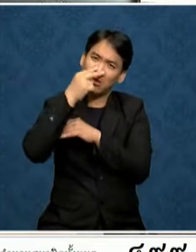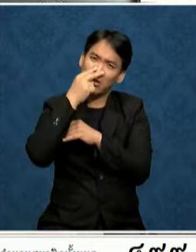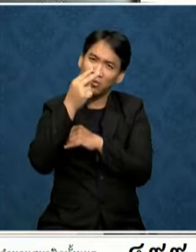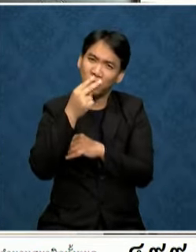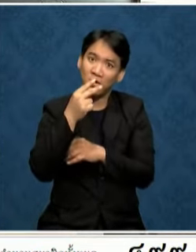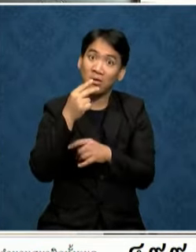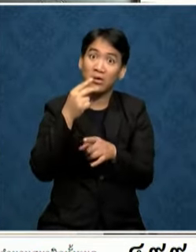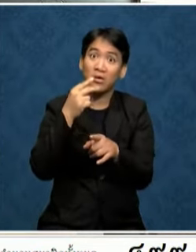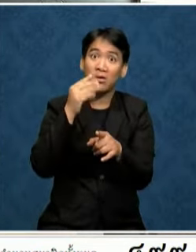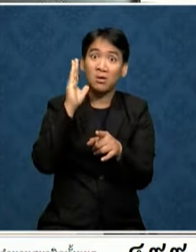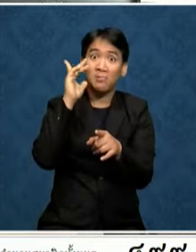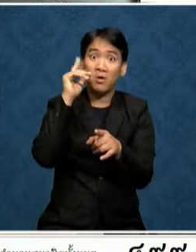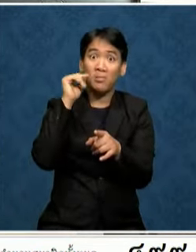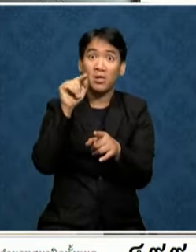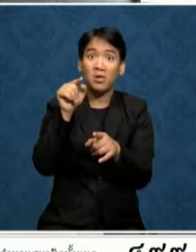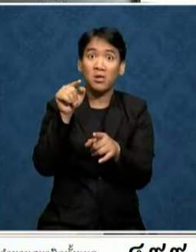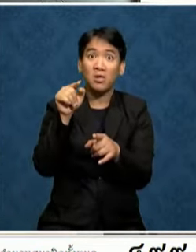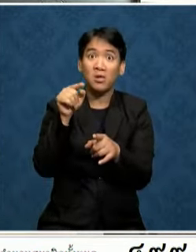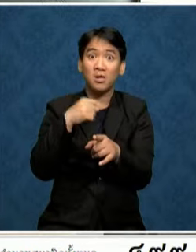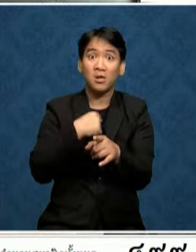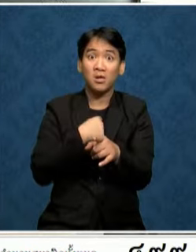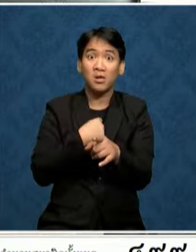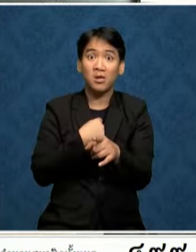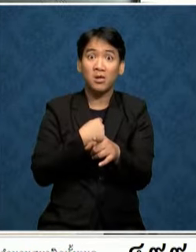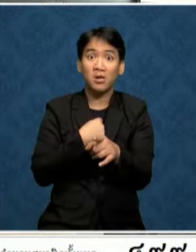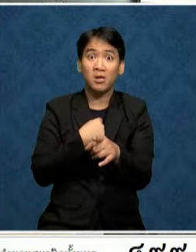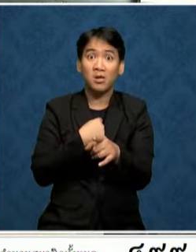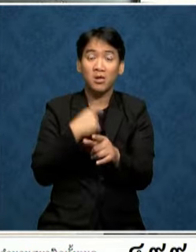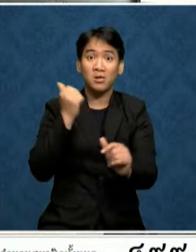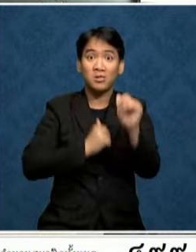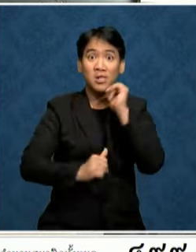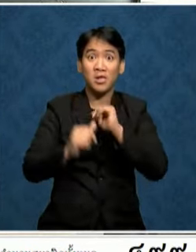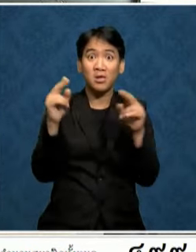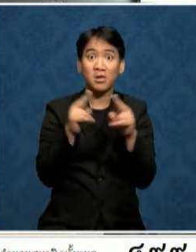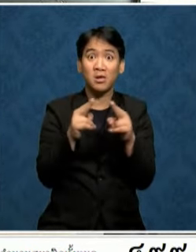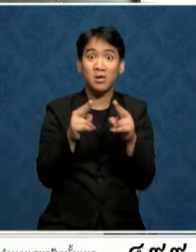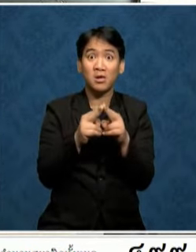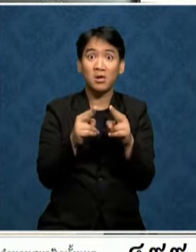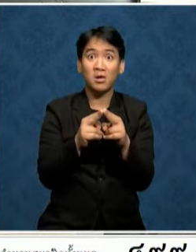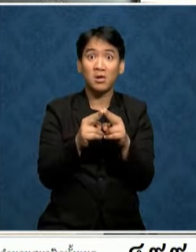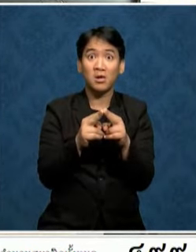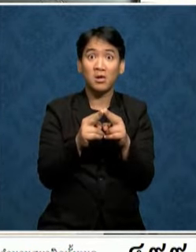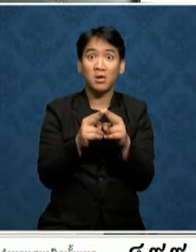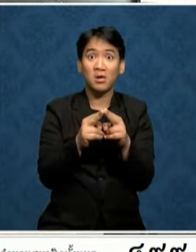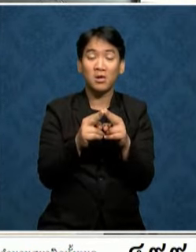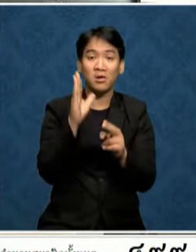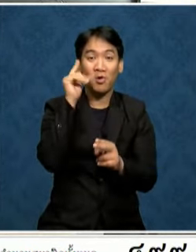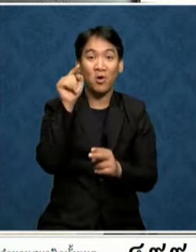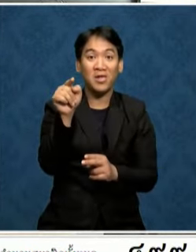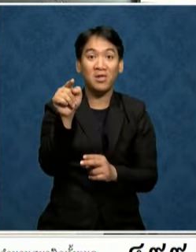หรือแม่เขาเ่ะตอนนั้นแม่เขาไม่รู้ว่าไปไปแสดงหนังโป๊กับใครครับเขาจะมีความรู้สึกยังไงกับ